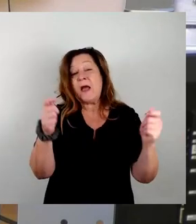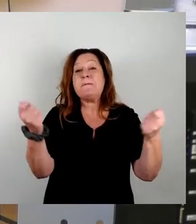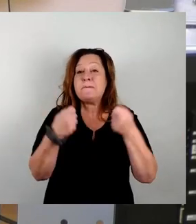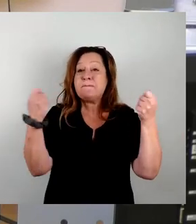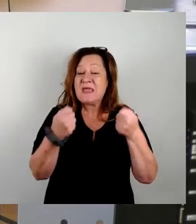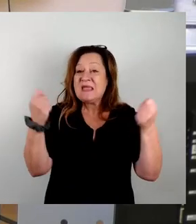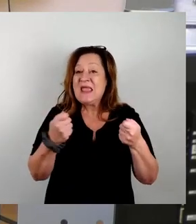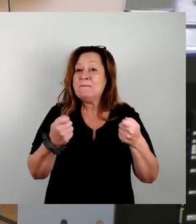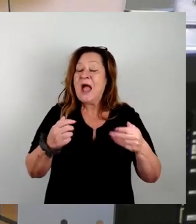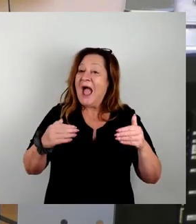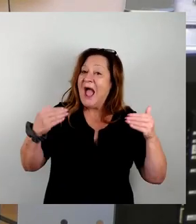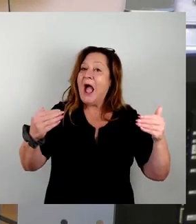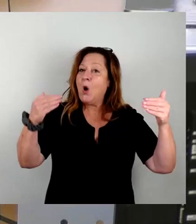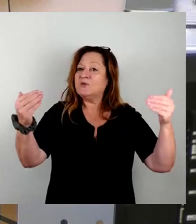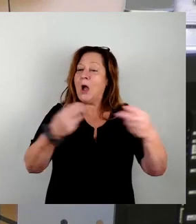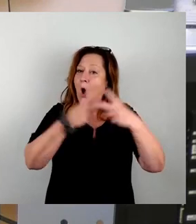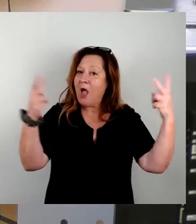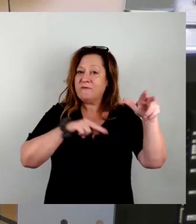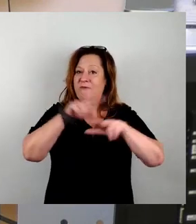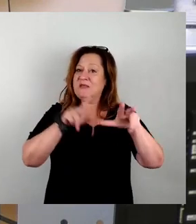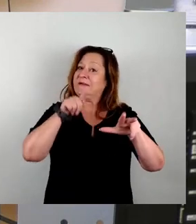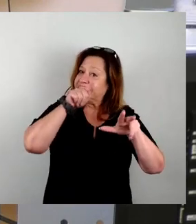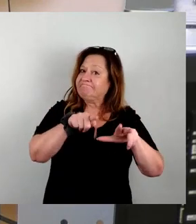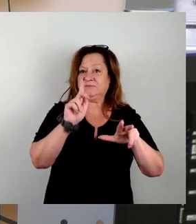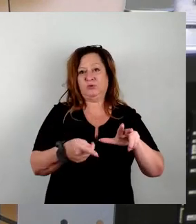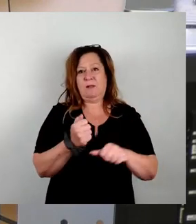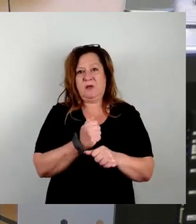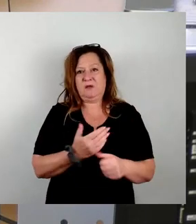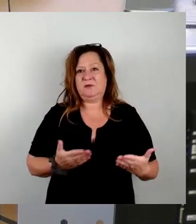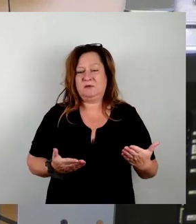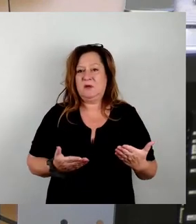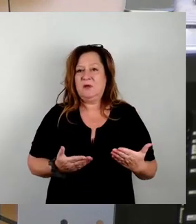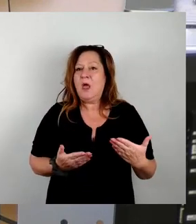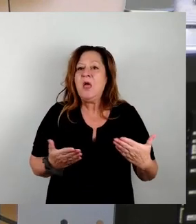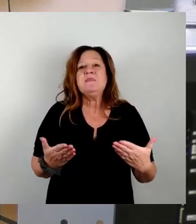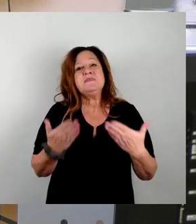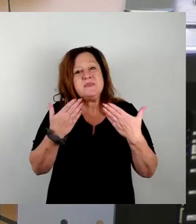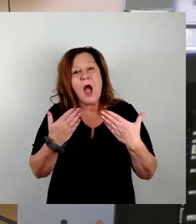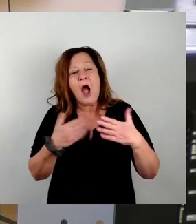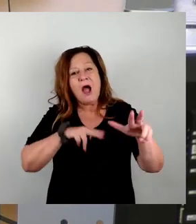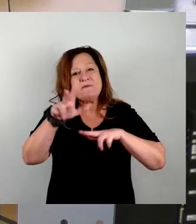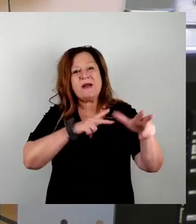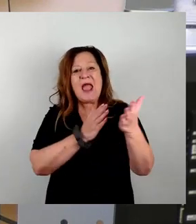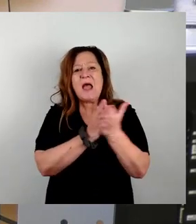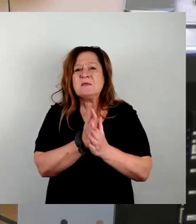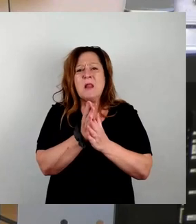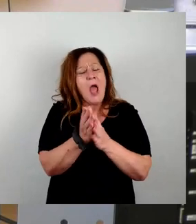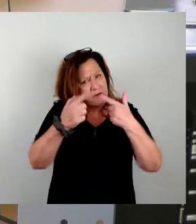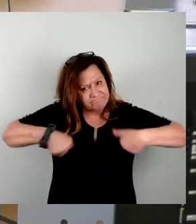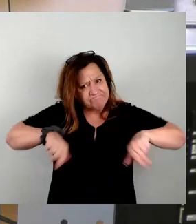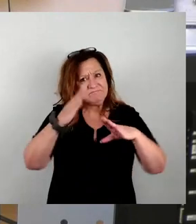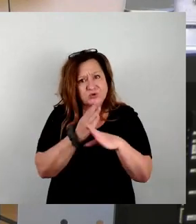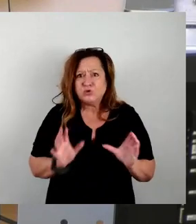des öffentlichen Verkehrs. Der Nahverkehrsplan, den wir alle gemeinsam mal beschlossen werden, er kann